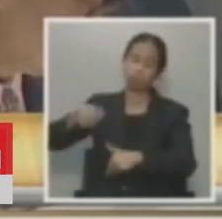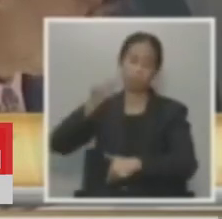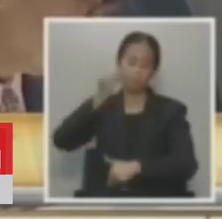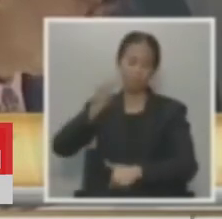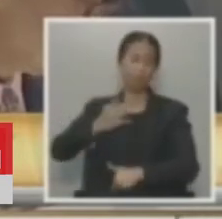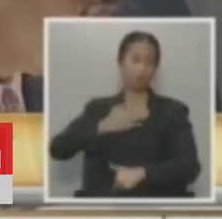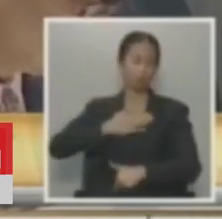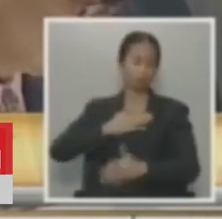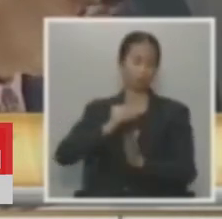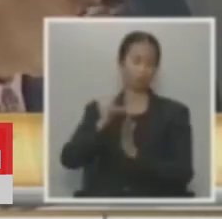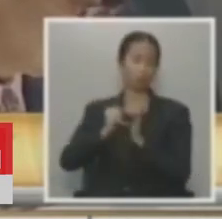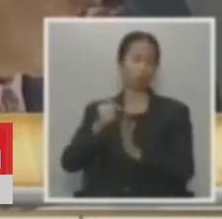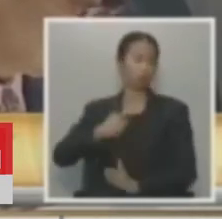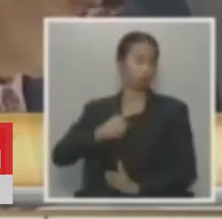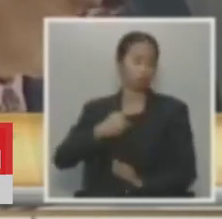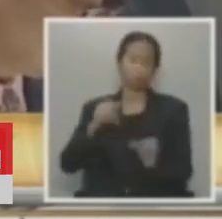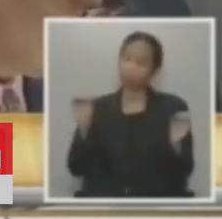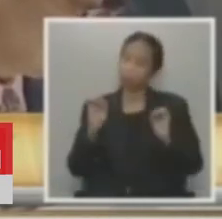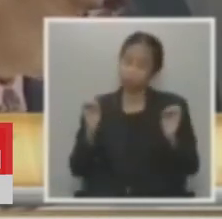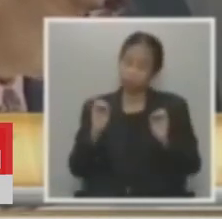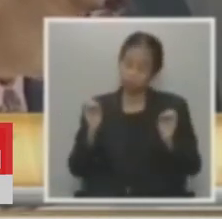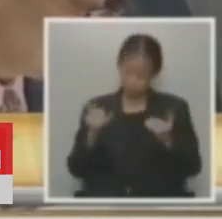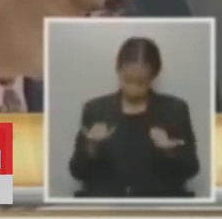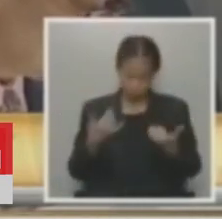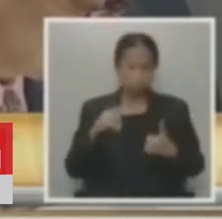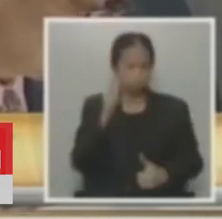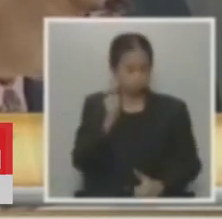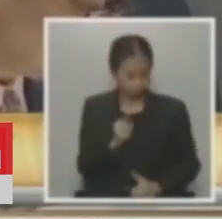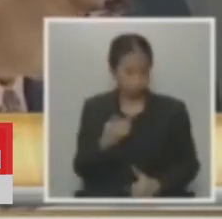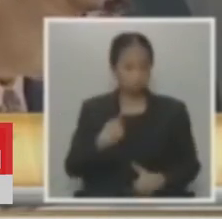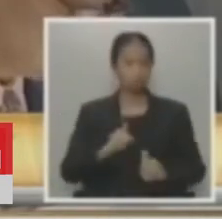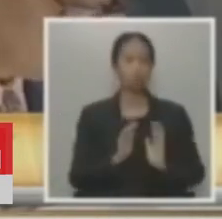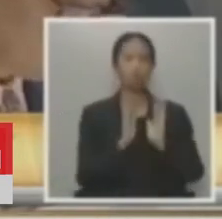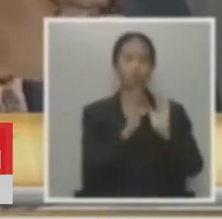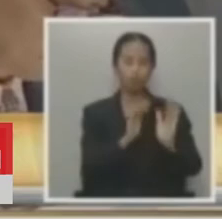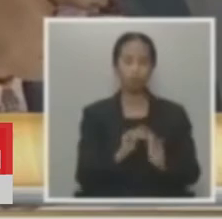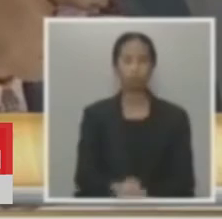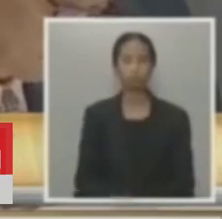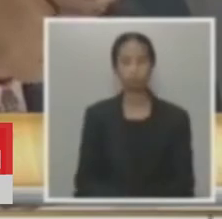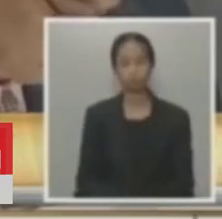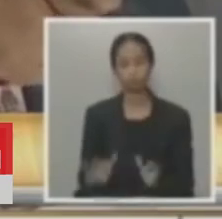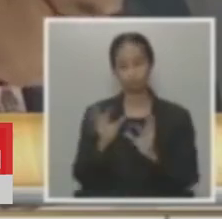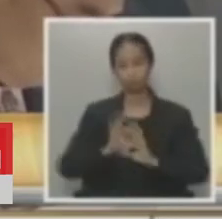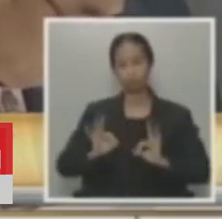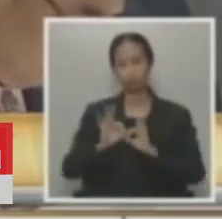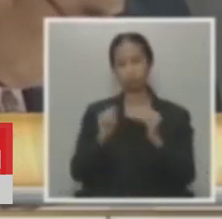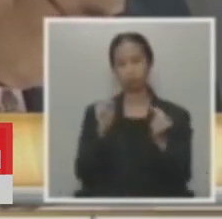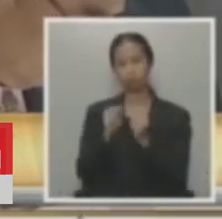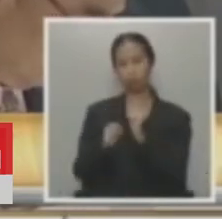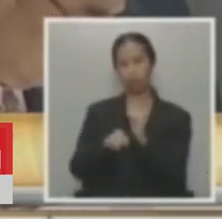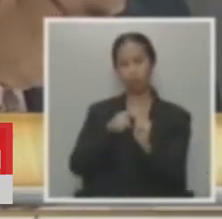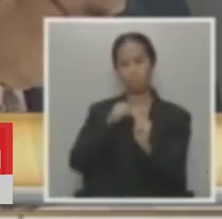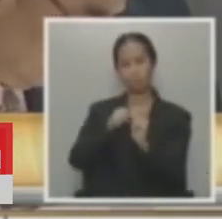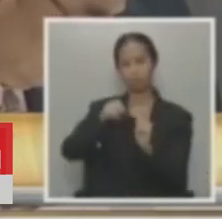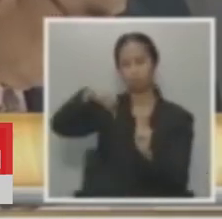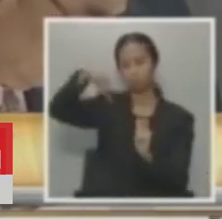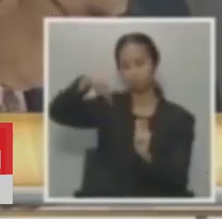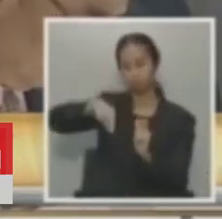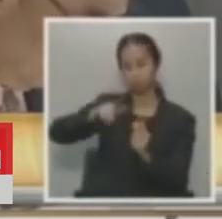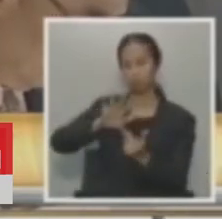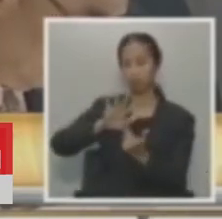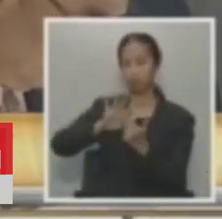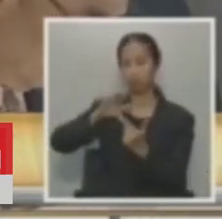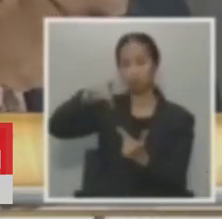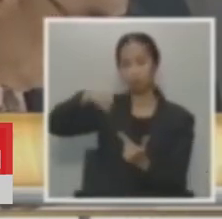ะเป็นเรื่องจริงที่ผมพูดอีกโดยเฉพาะอำเภอภูพานซึ่งเป็นอำเภ